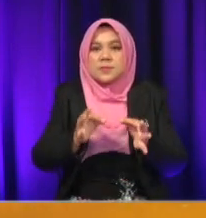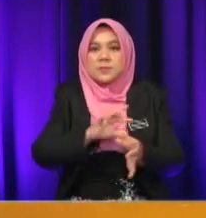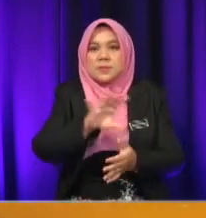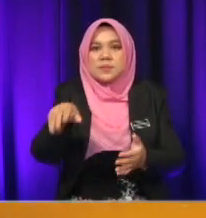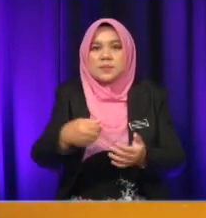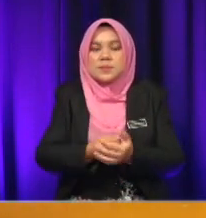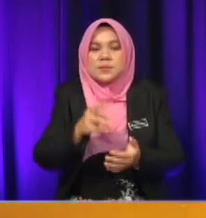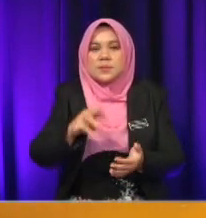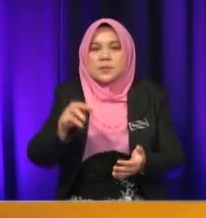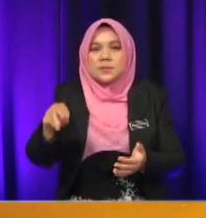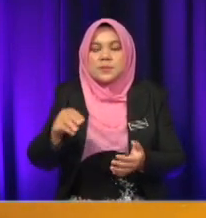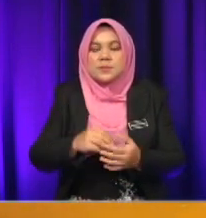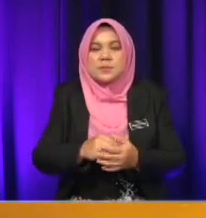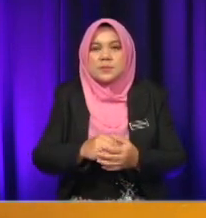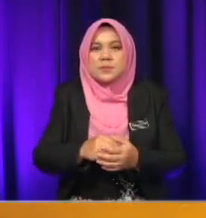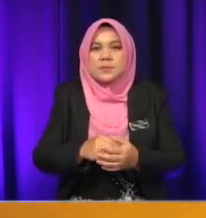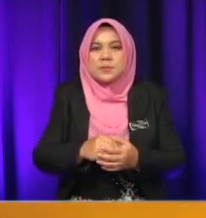murid itu